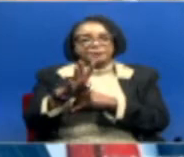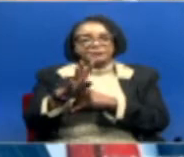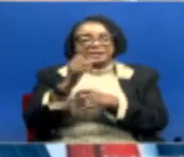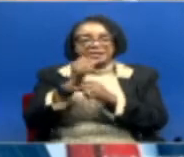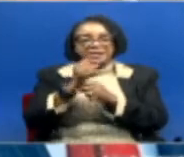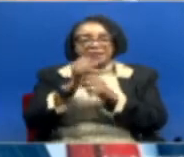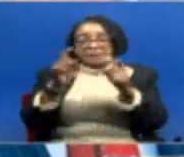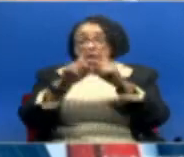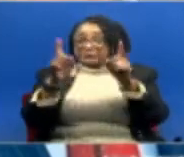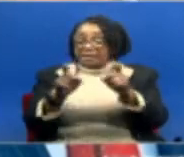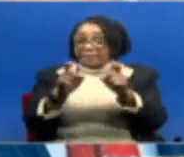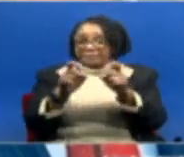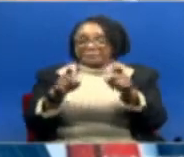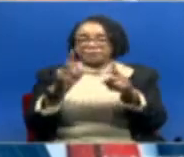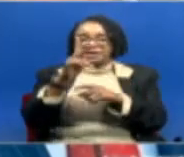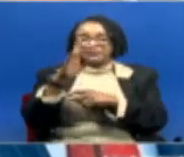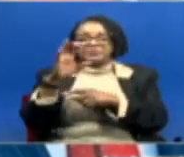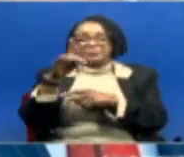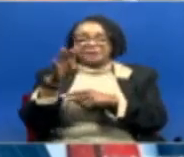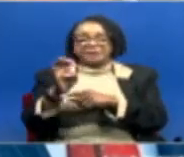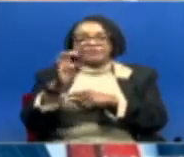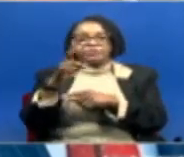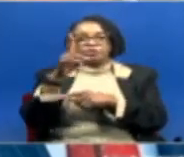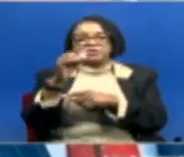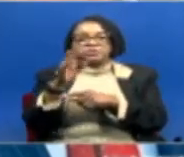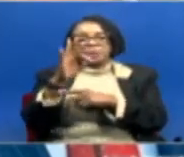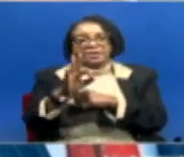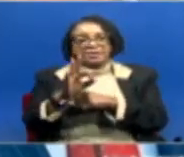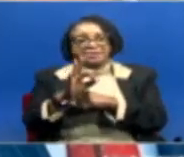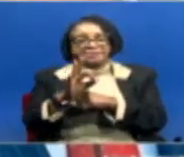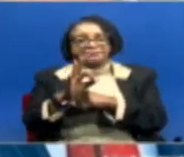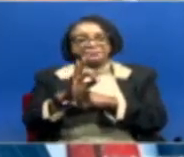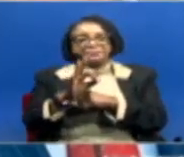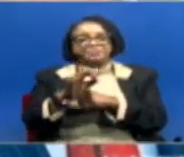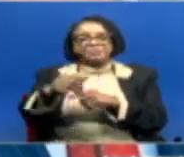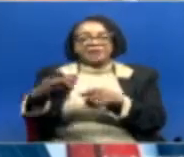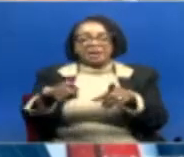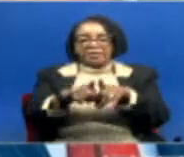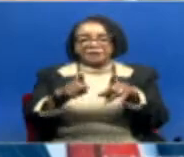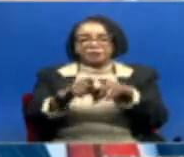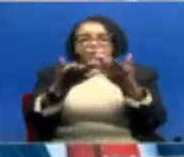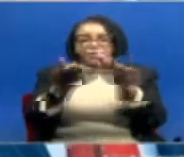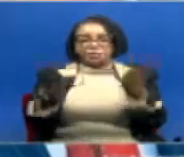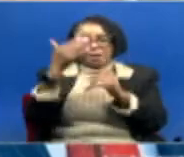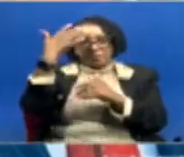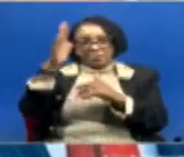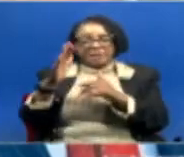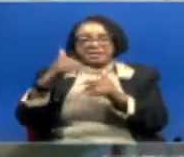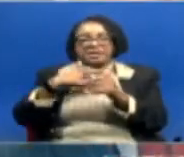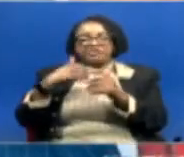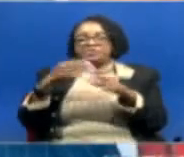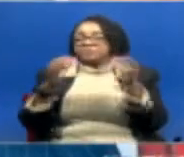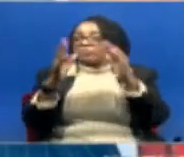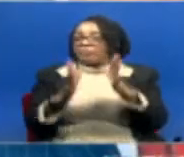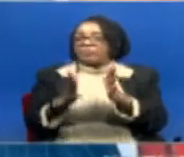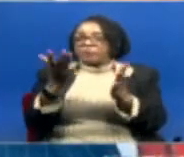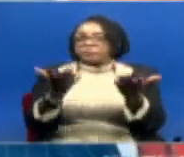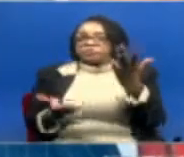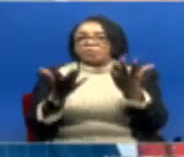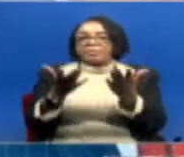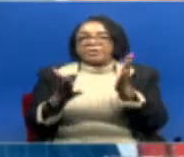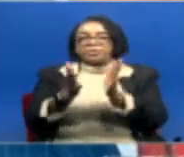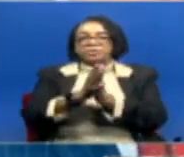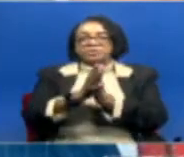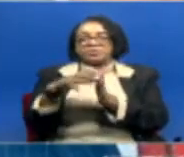h huo wa kcp mwaka 2023 mami alama tuki angalia alama za wanafunzi tuking mwaka